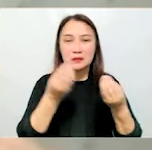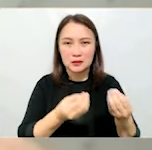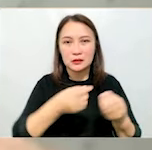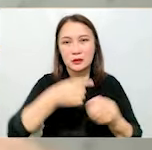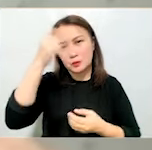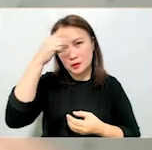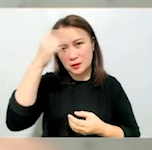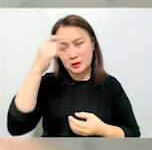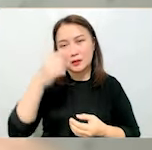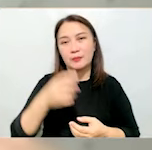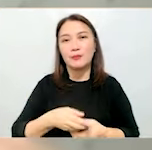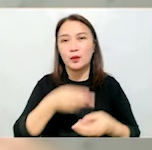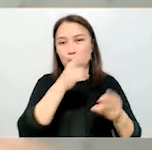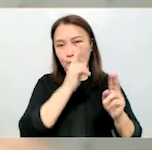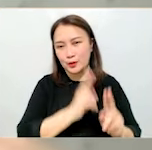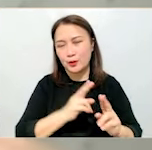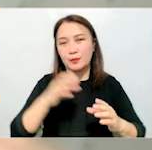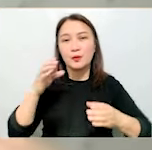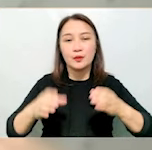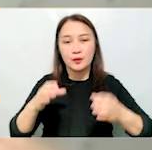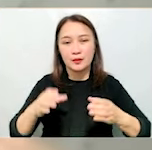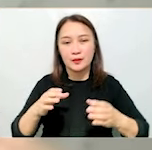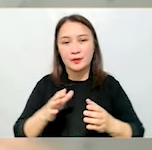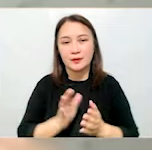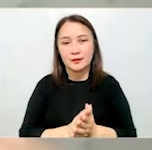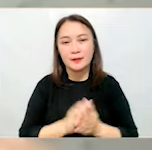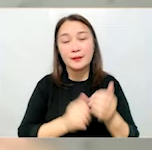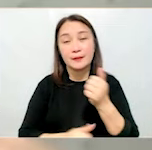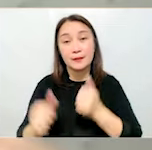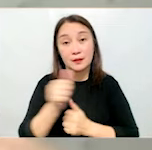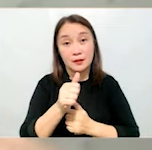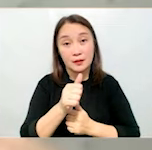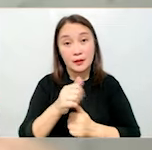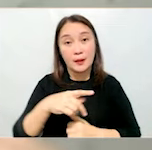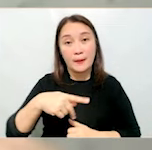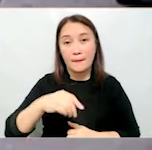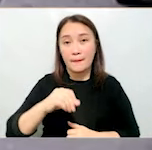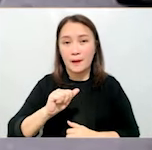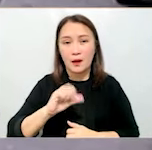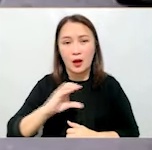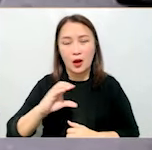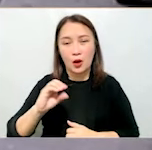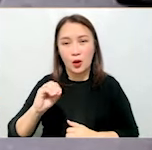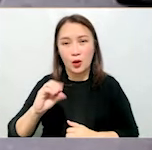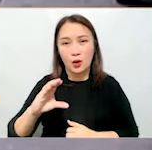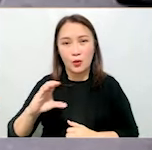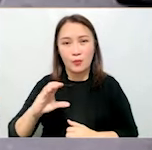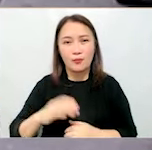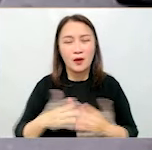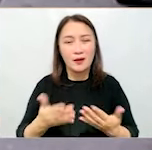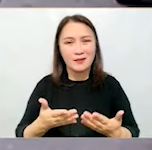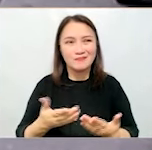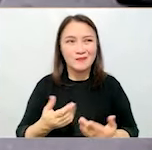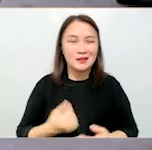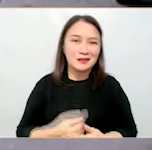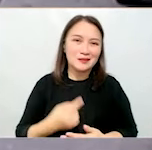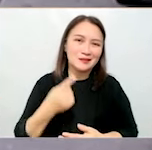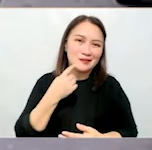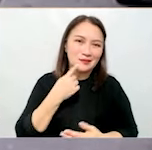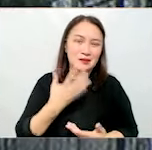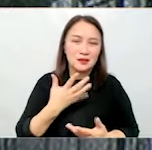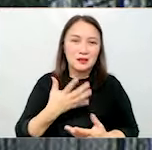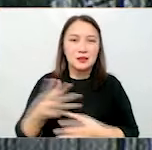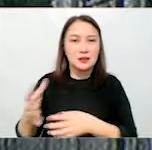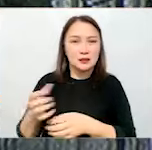na itago ng Presidential Anti-Organized Crime Commission o PAOC ang pagkadismaya matapos bawiin ng korte sa Bulacan ang search